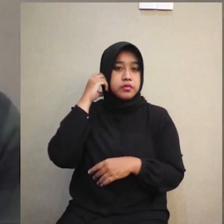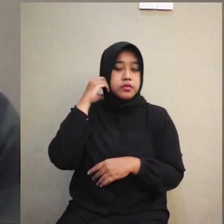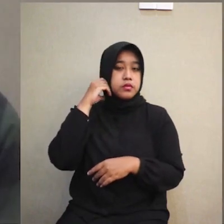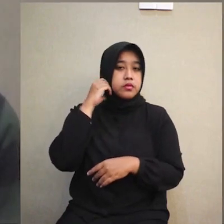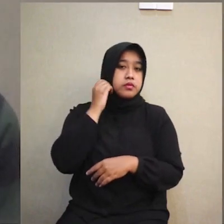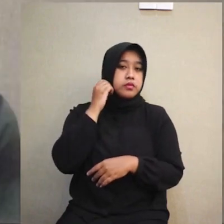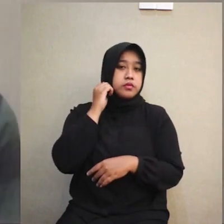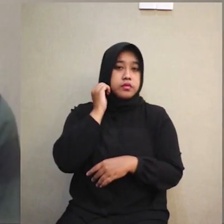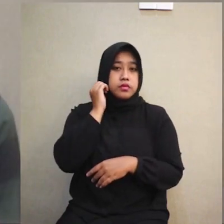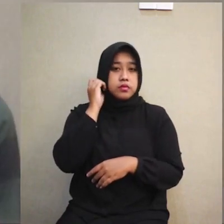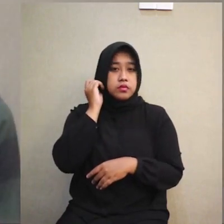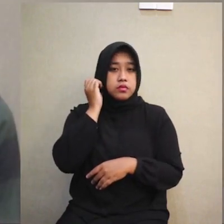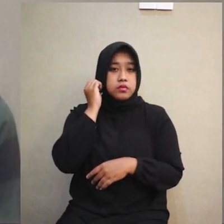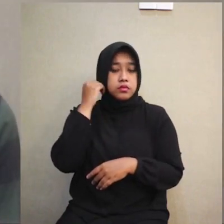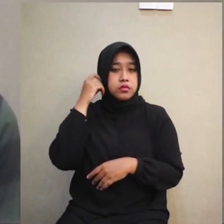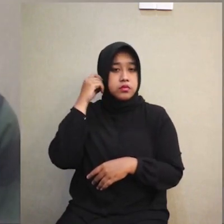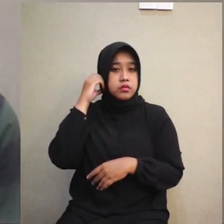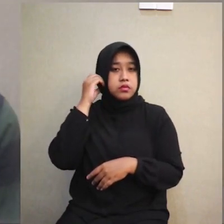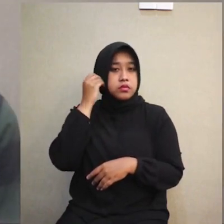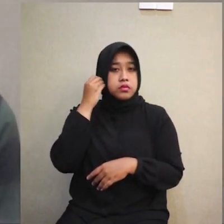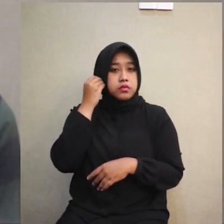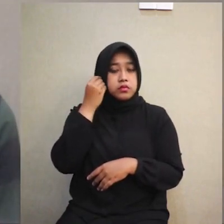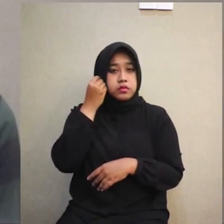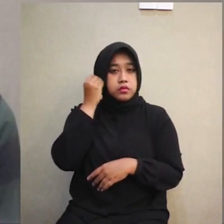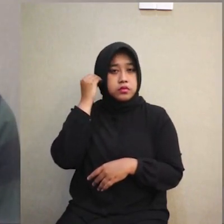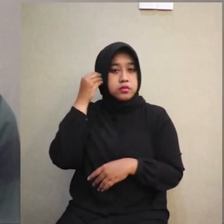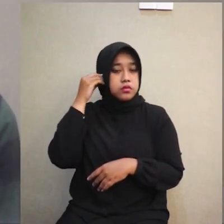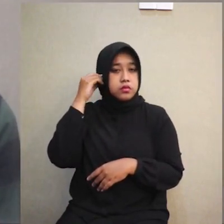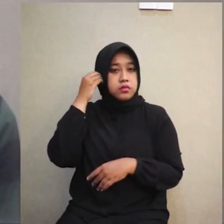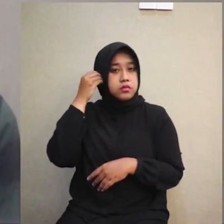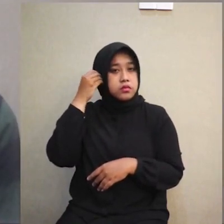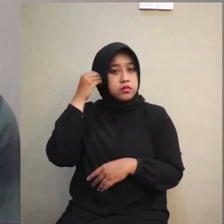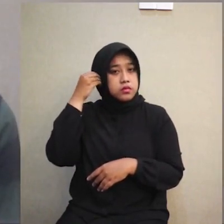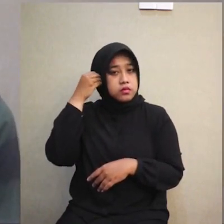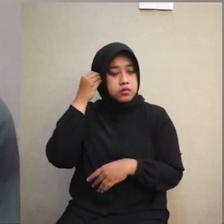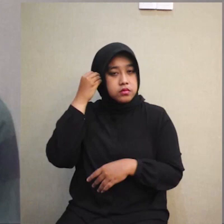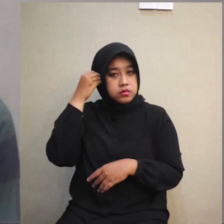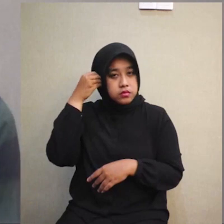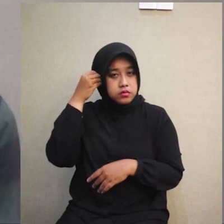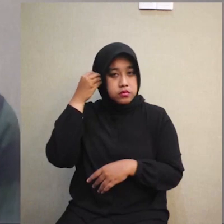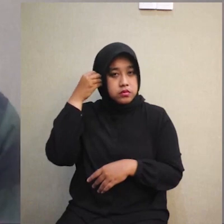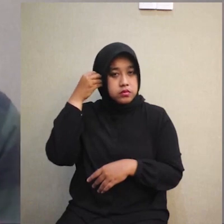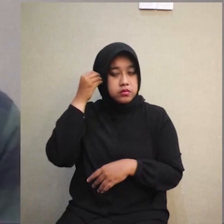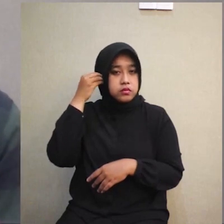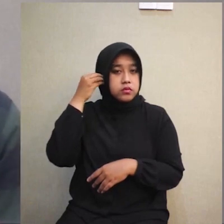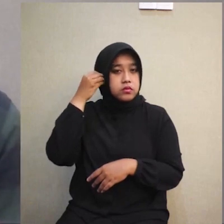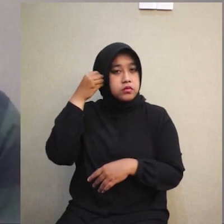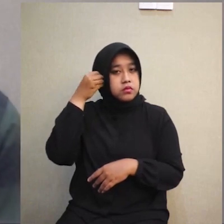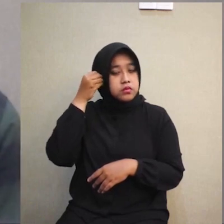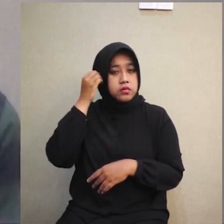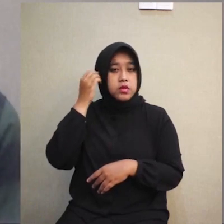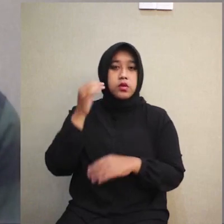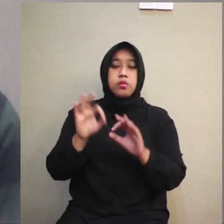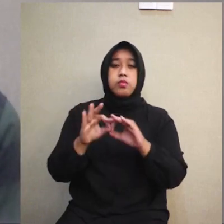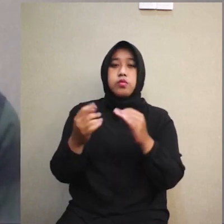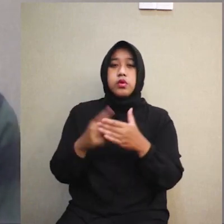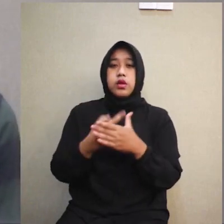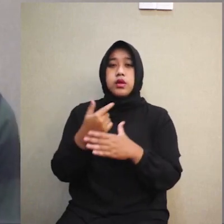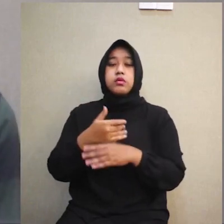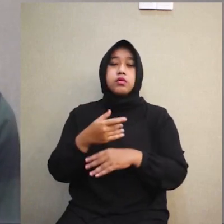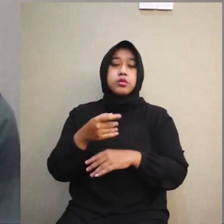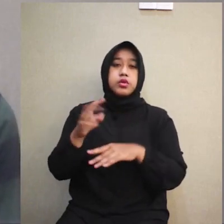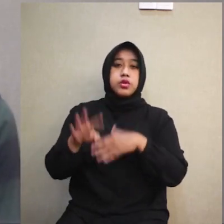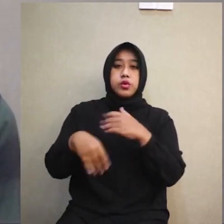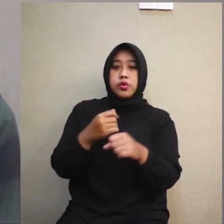sejak di launching pada 2021 kemarin formasi ini